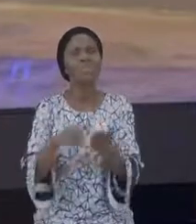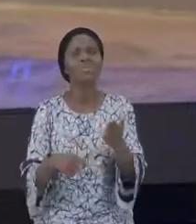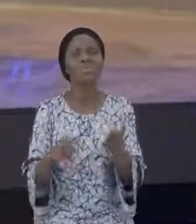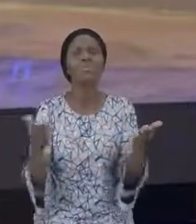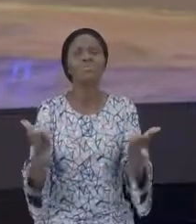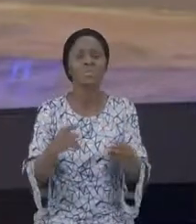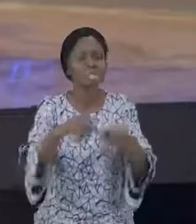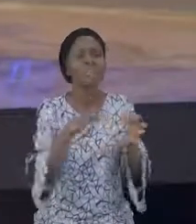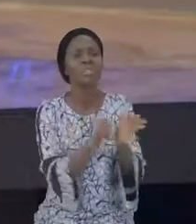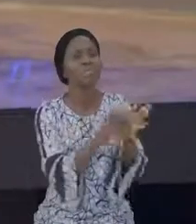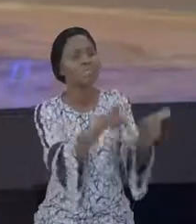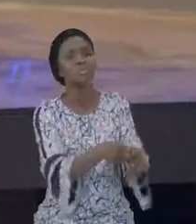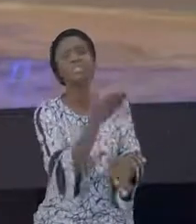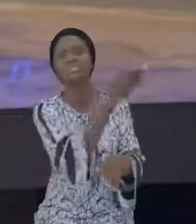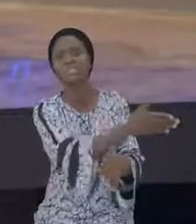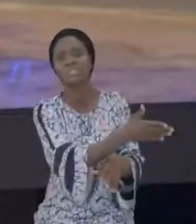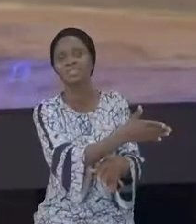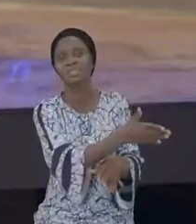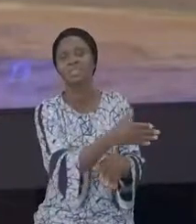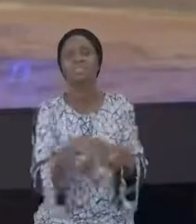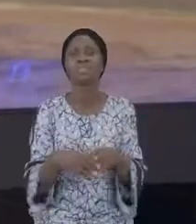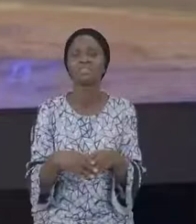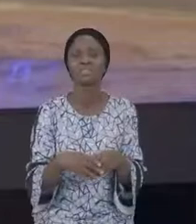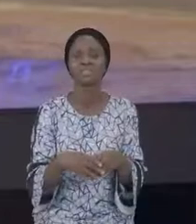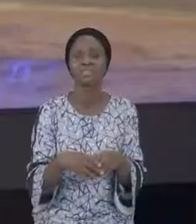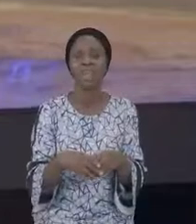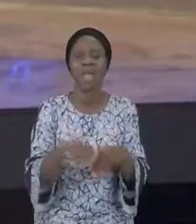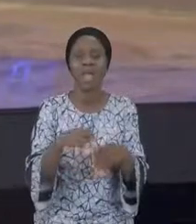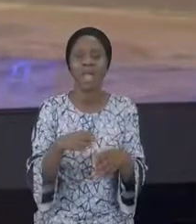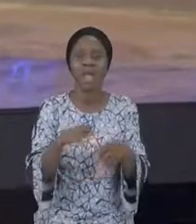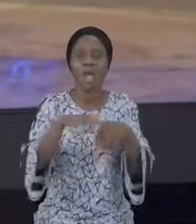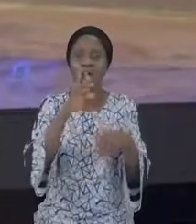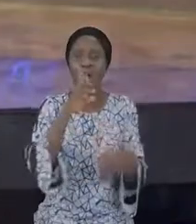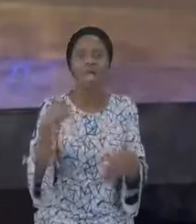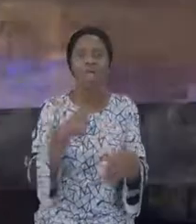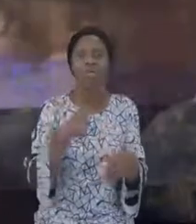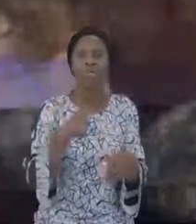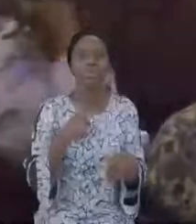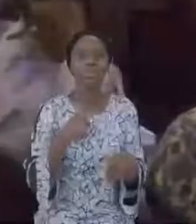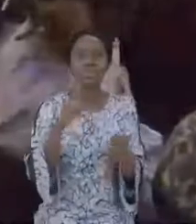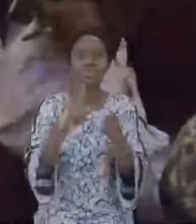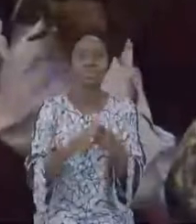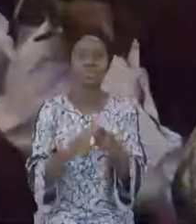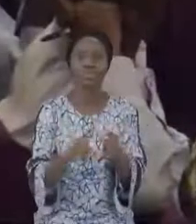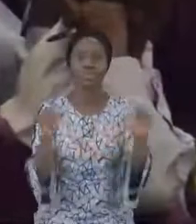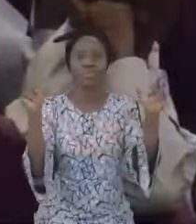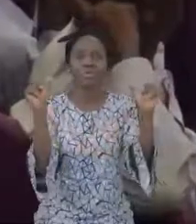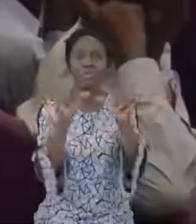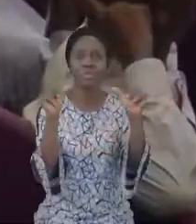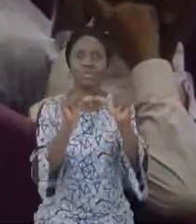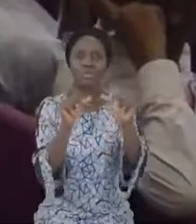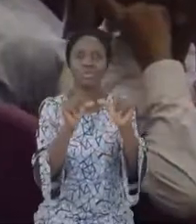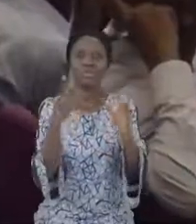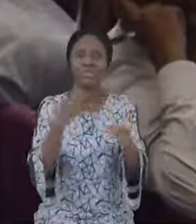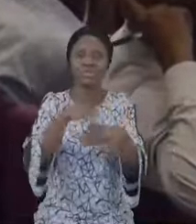rétrogradé, allons-nous mesurer toute la révélation de la Bible avec une personne